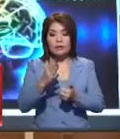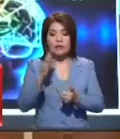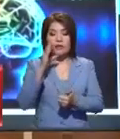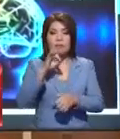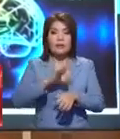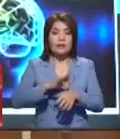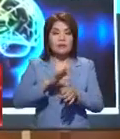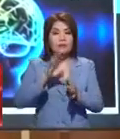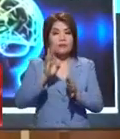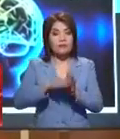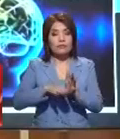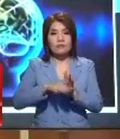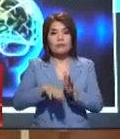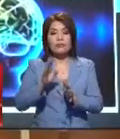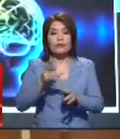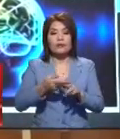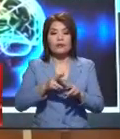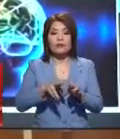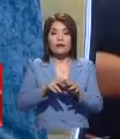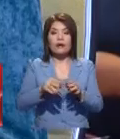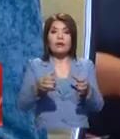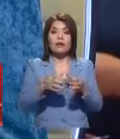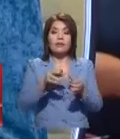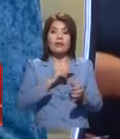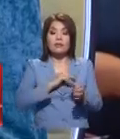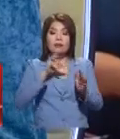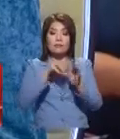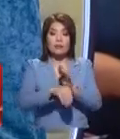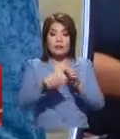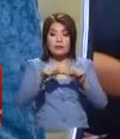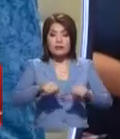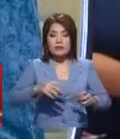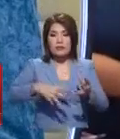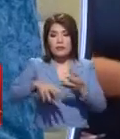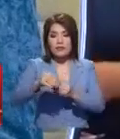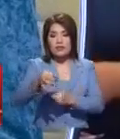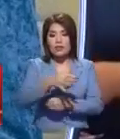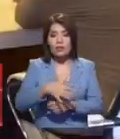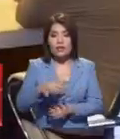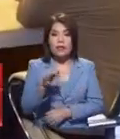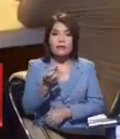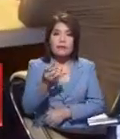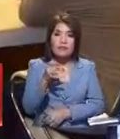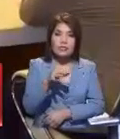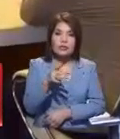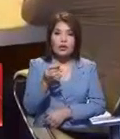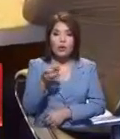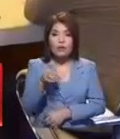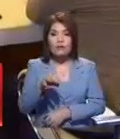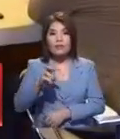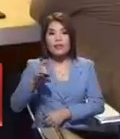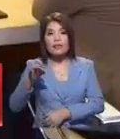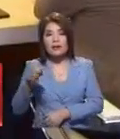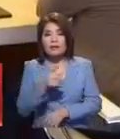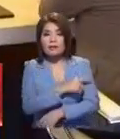заболеваниям. Сейчас создана рабочая группа, куда вошли эксперты со всех регионов – астрофизики, географы и медики.